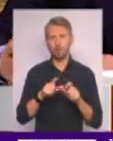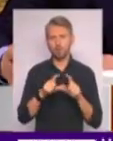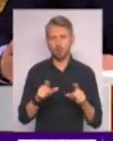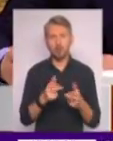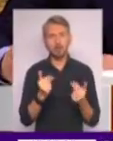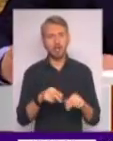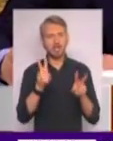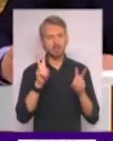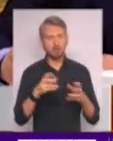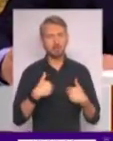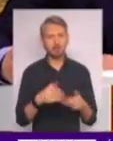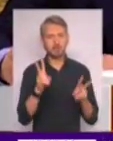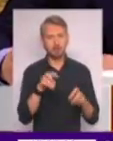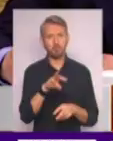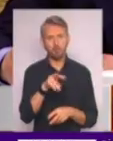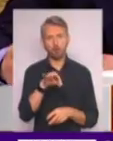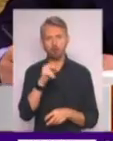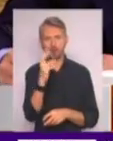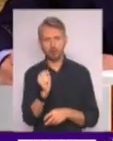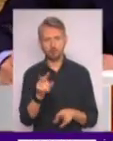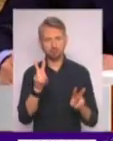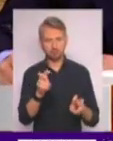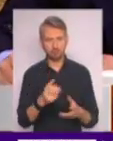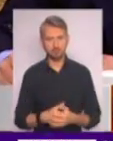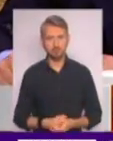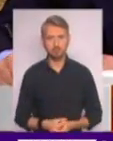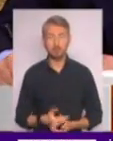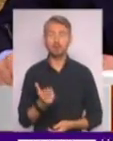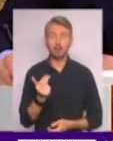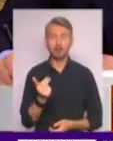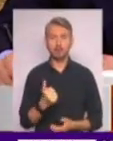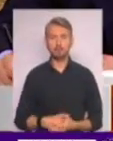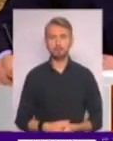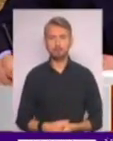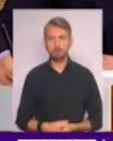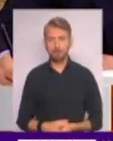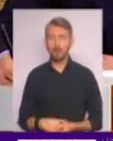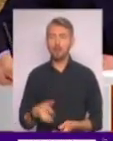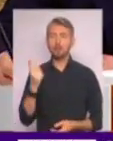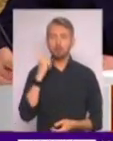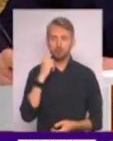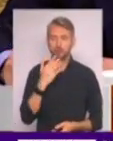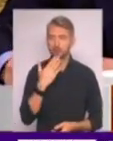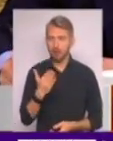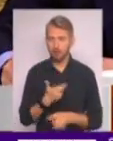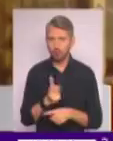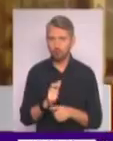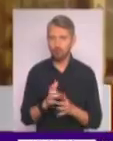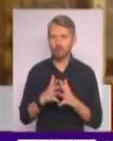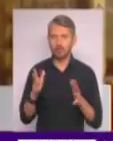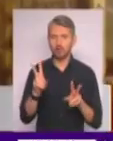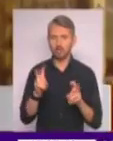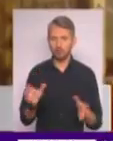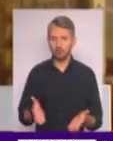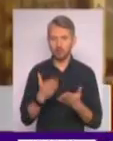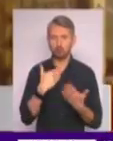називаємо, ми її з вами називаємо, мешканці називаємо молочка, правильно? Угу. Правильно? Так. Так, почули, дякуємо. Дуже велику тему ви зараз підняли, тому